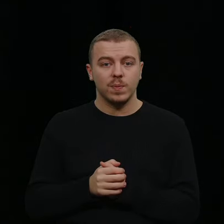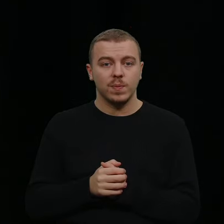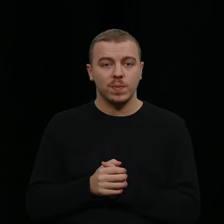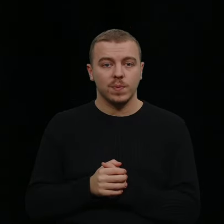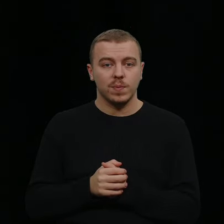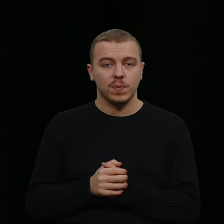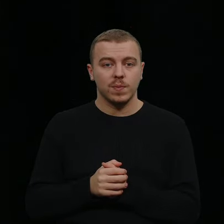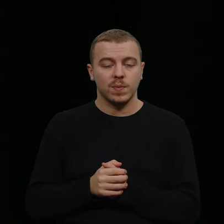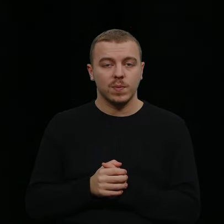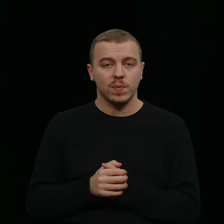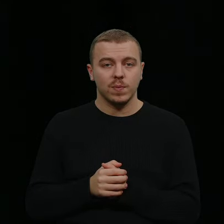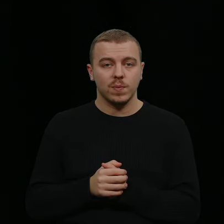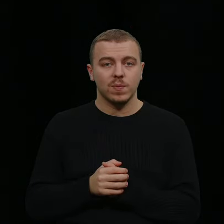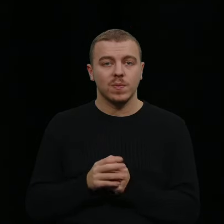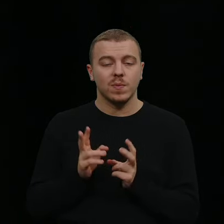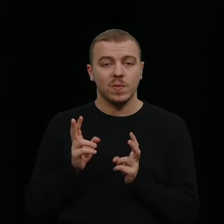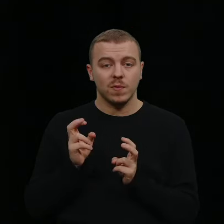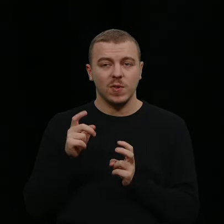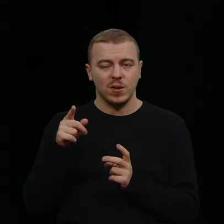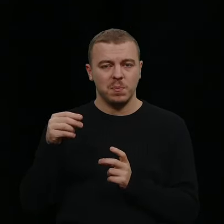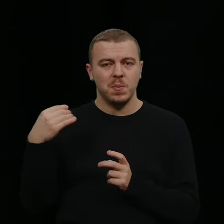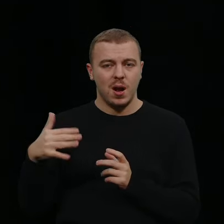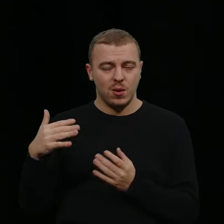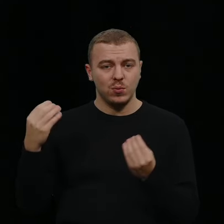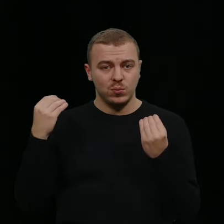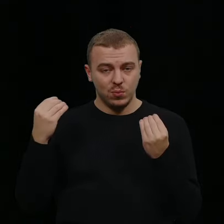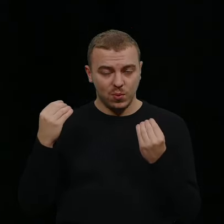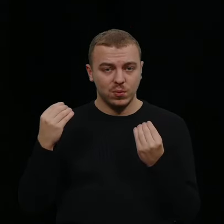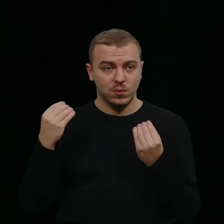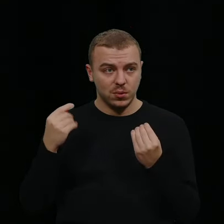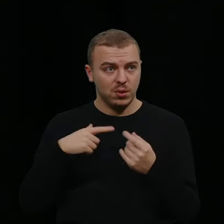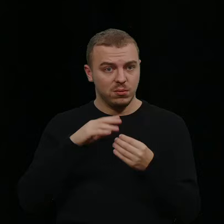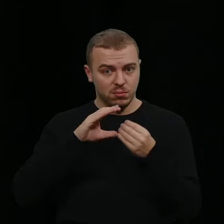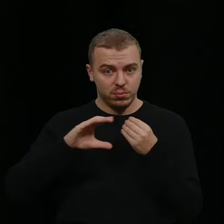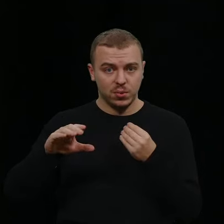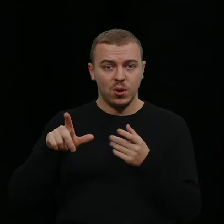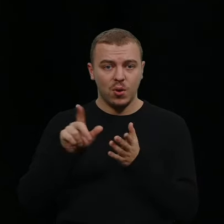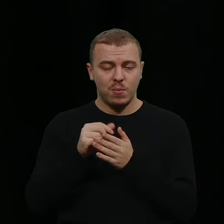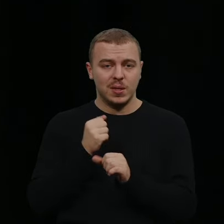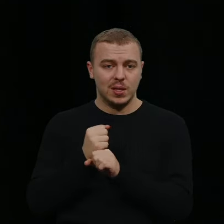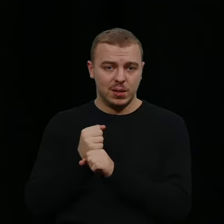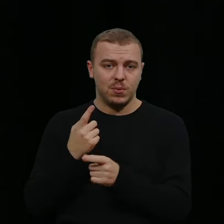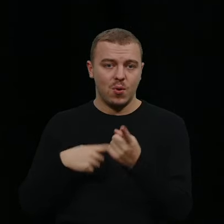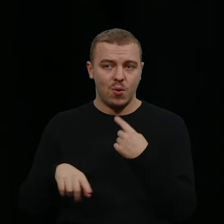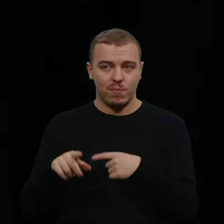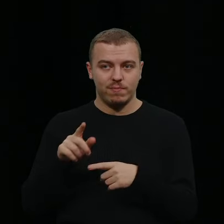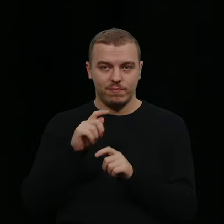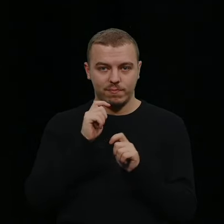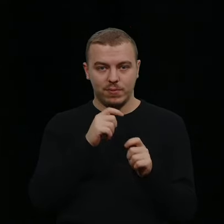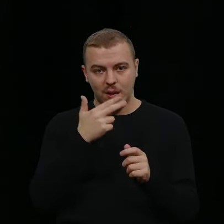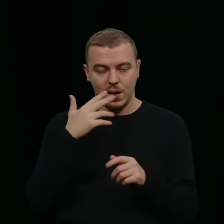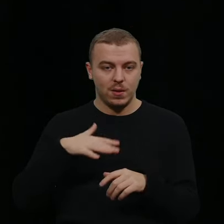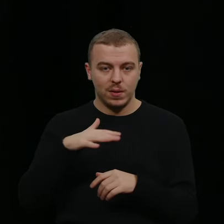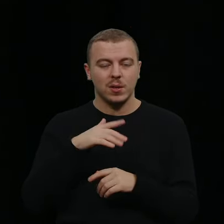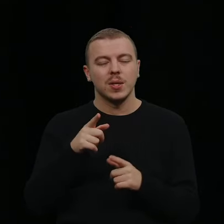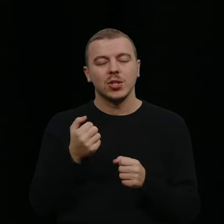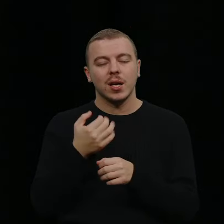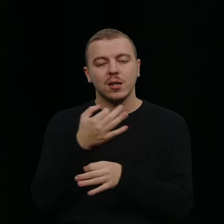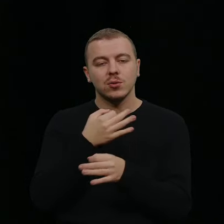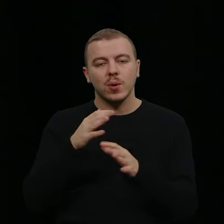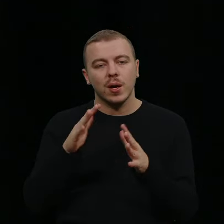finansuodami tavo brangų įsimokslinimą, visgi tu turėti dirbti. Nežinau, čia diskutuotina,